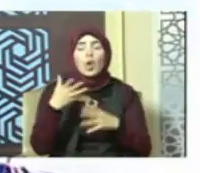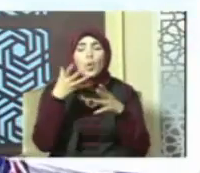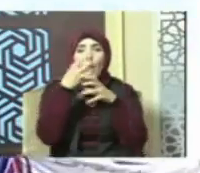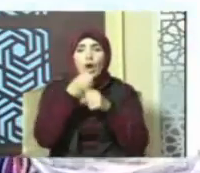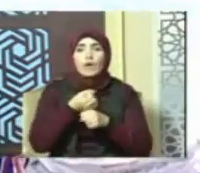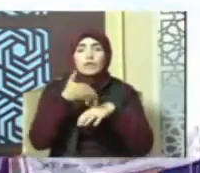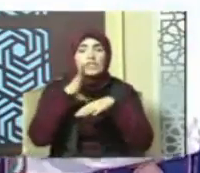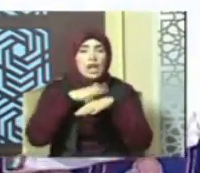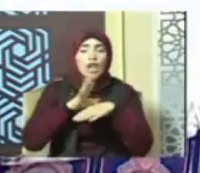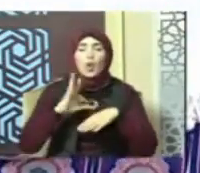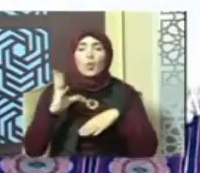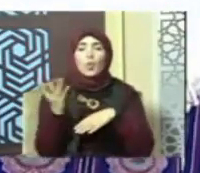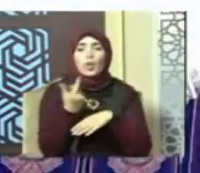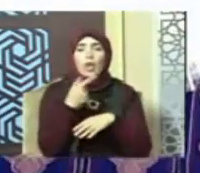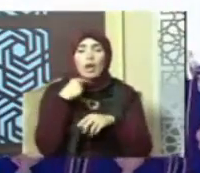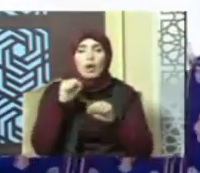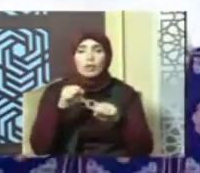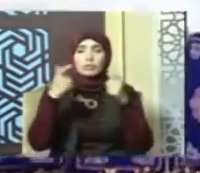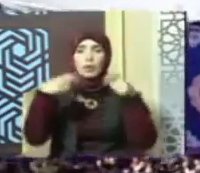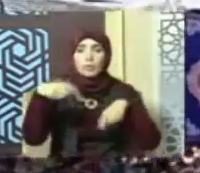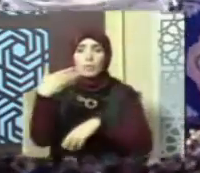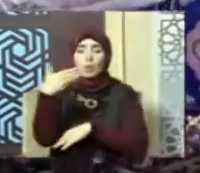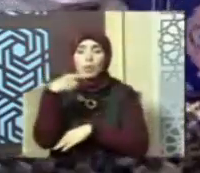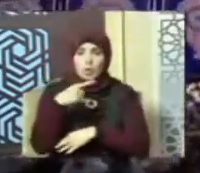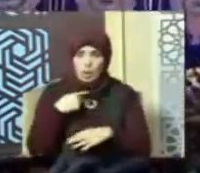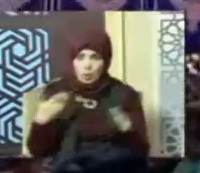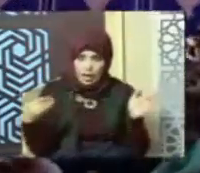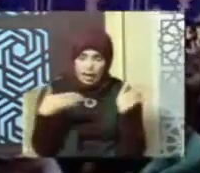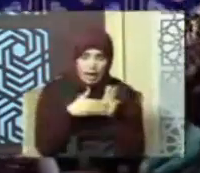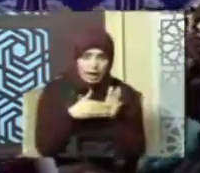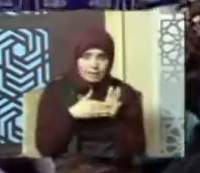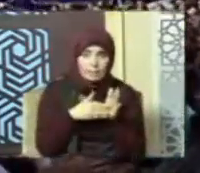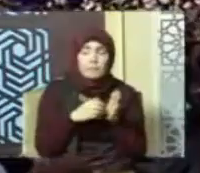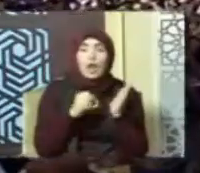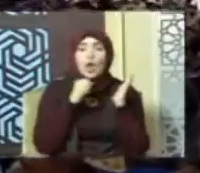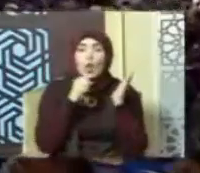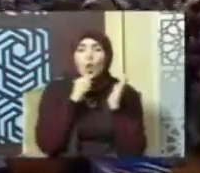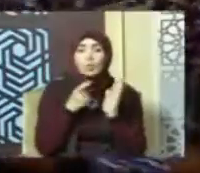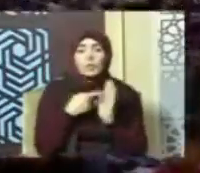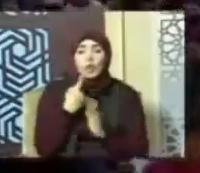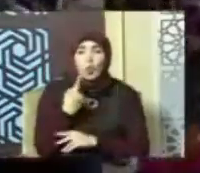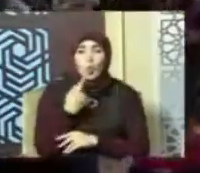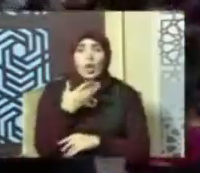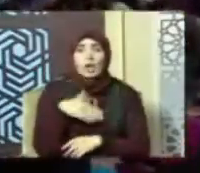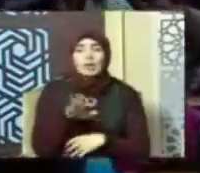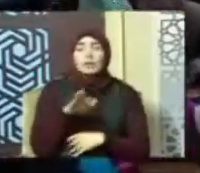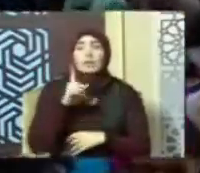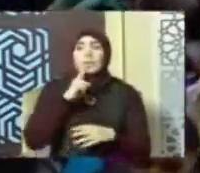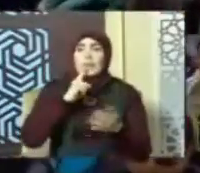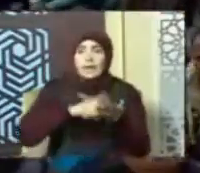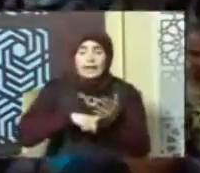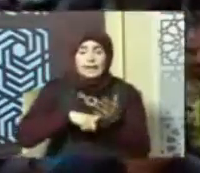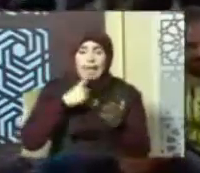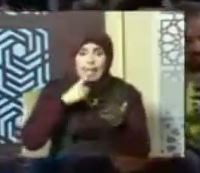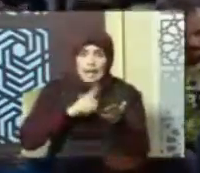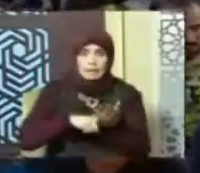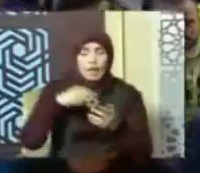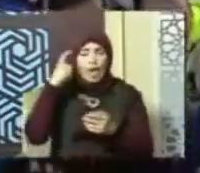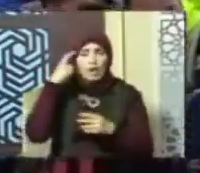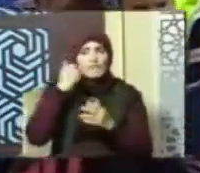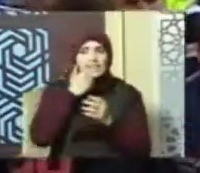مكتسباته. ونختم هذه الخطبة الأولى بالتأكيد على أن الأخذ